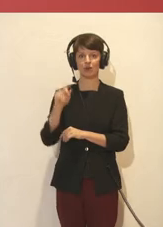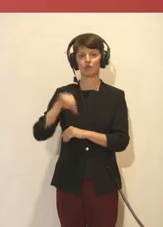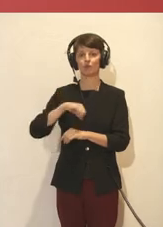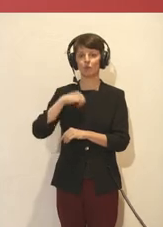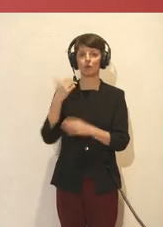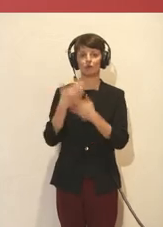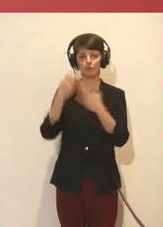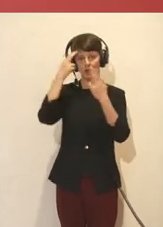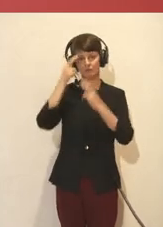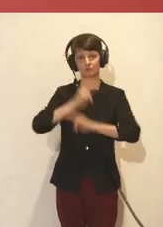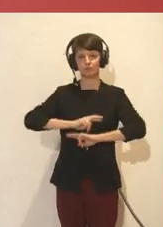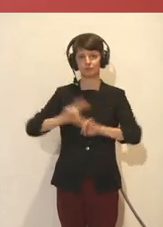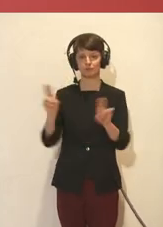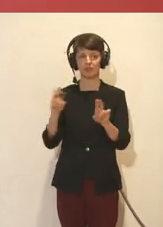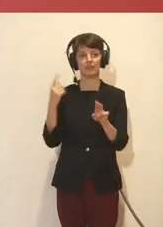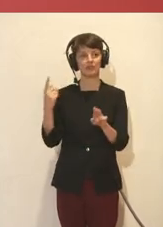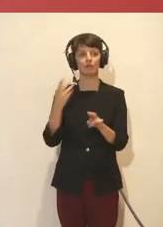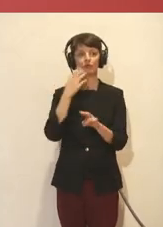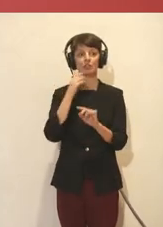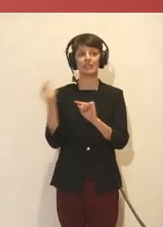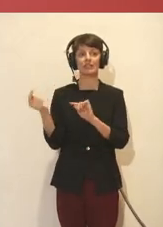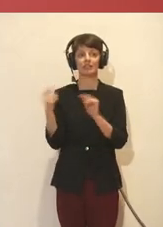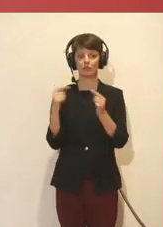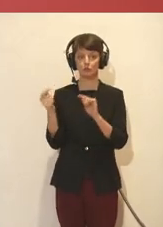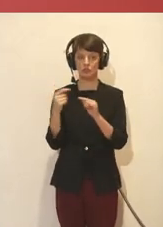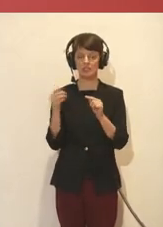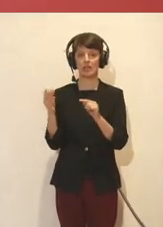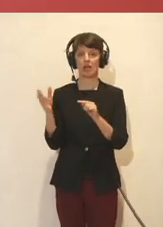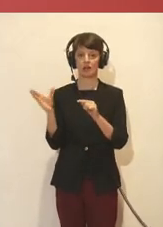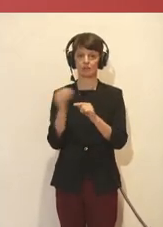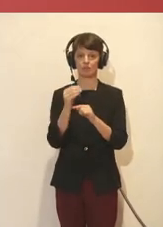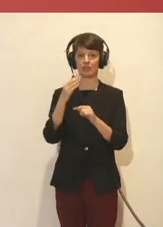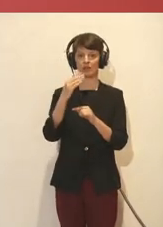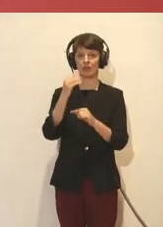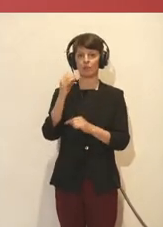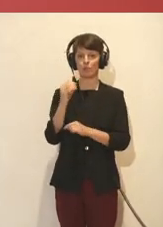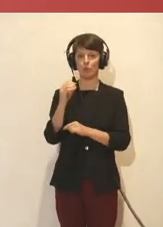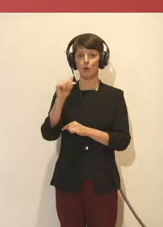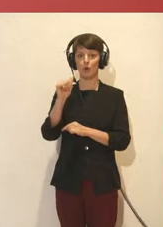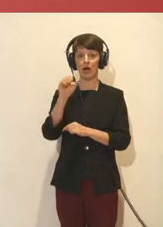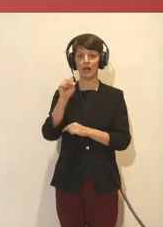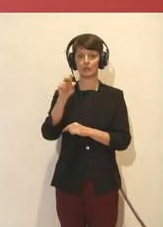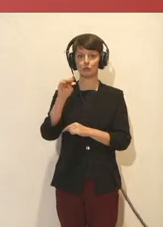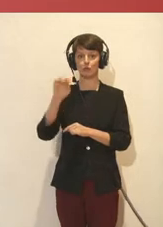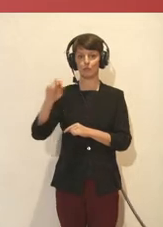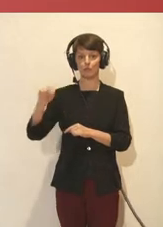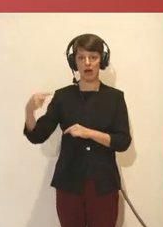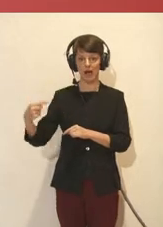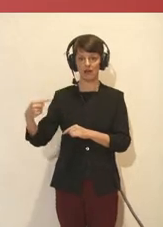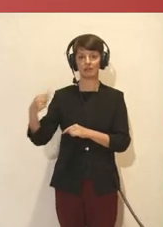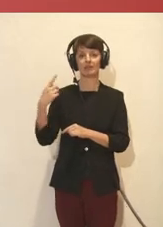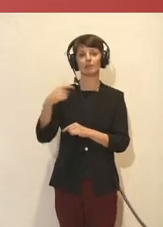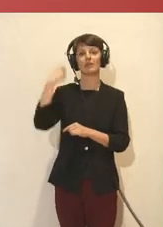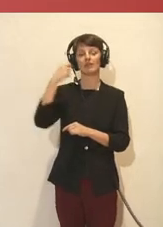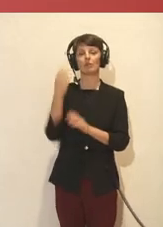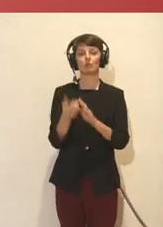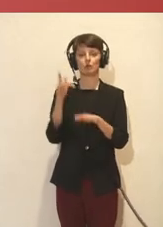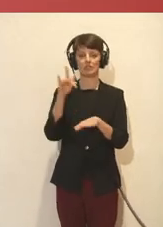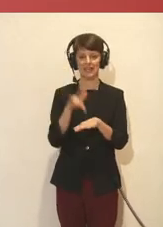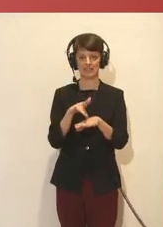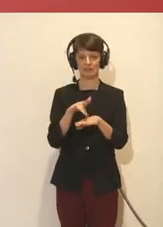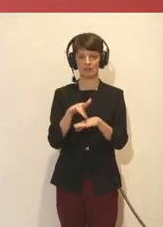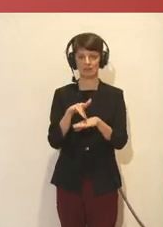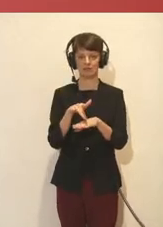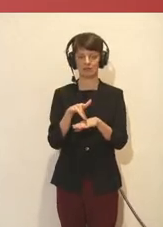angekündigt da wird sie diskutieren unter anderem mit mo asumang die ist filmproduzentin unter